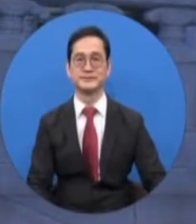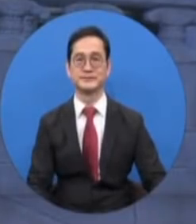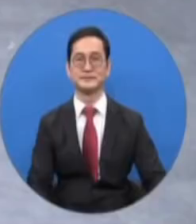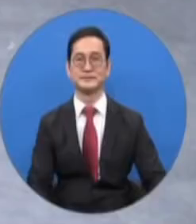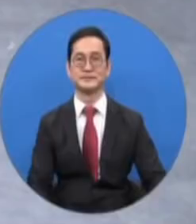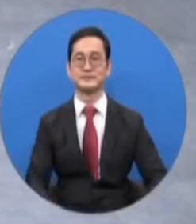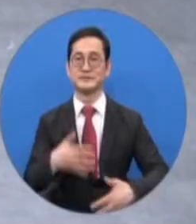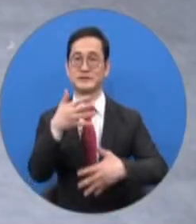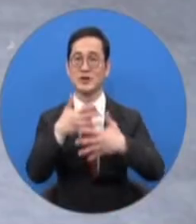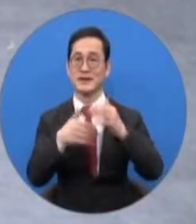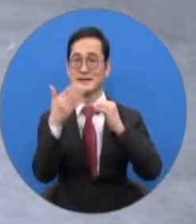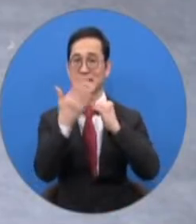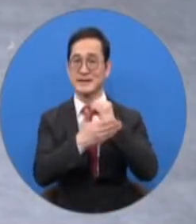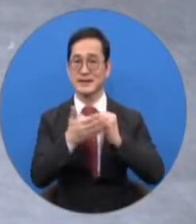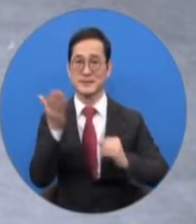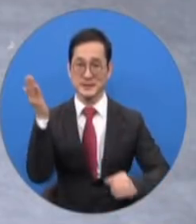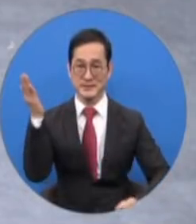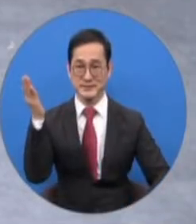보시죠.